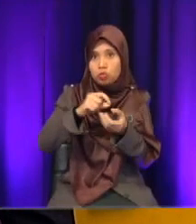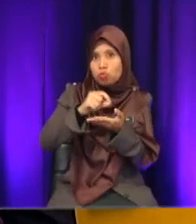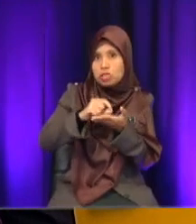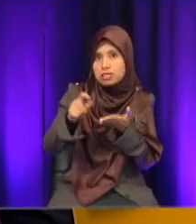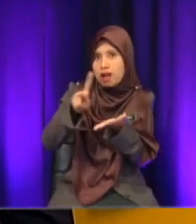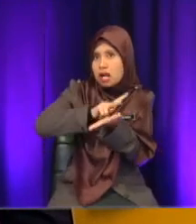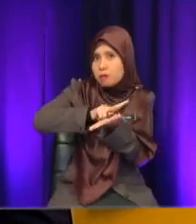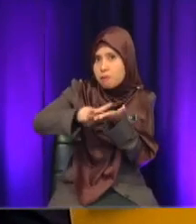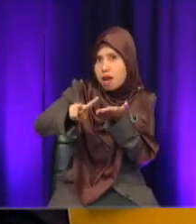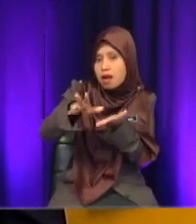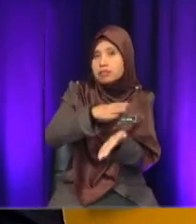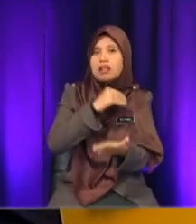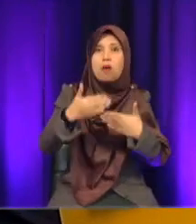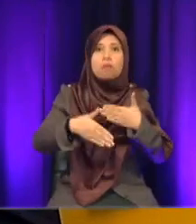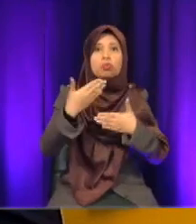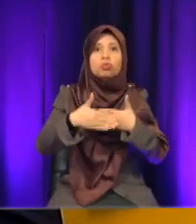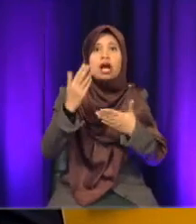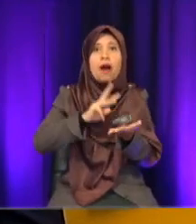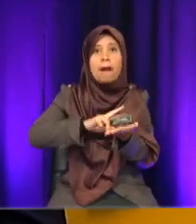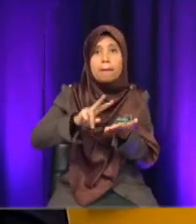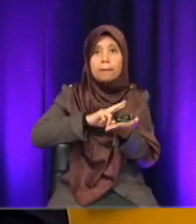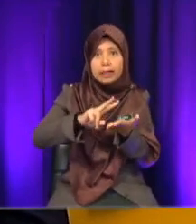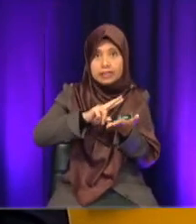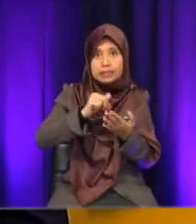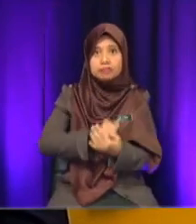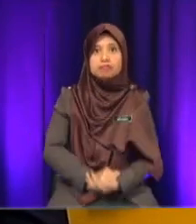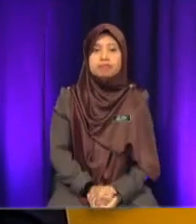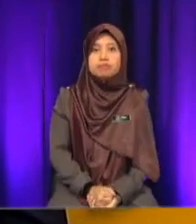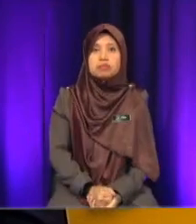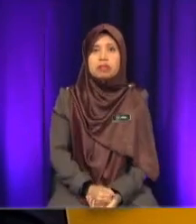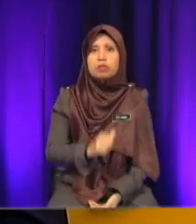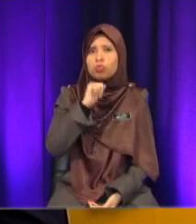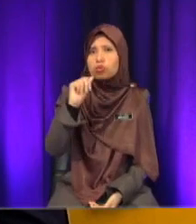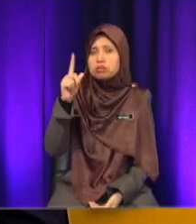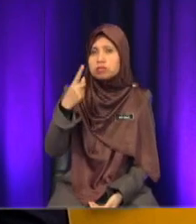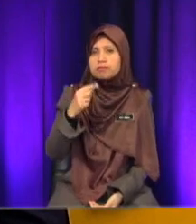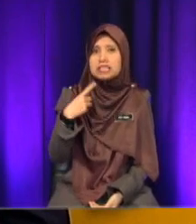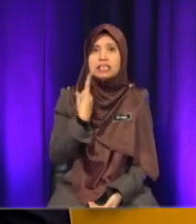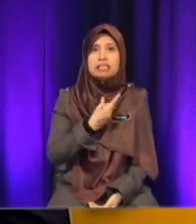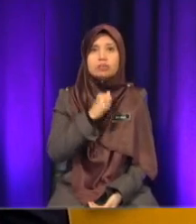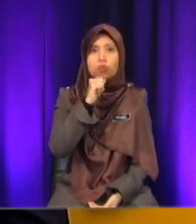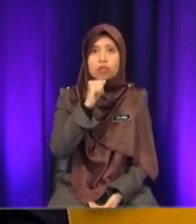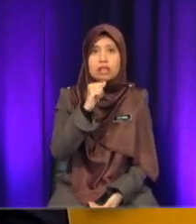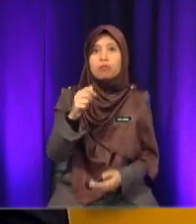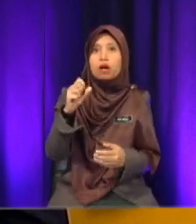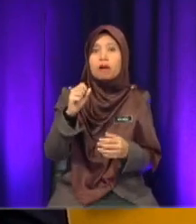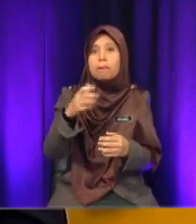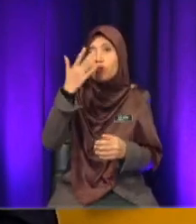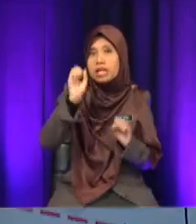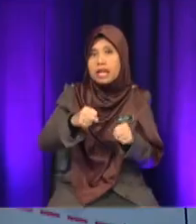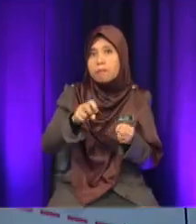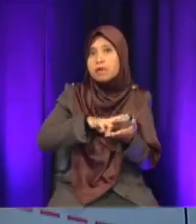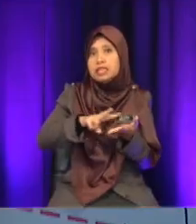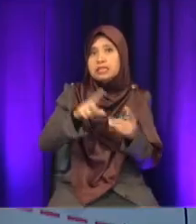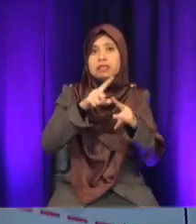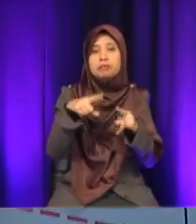mudah untuk dibaca buat itu suka membaca kita nak juga menulis nak berfungsi